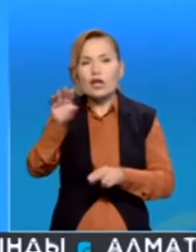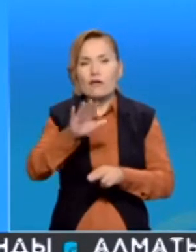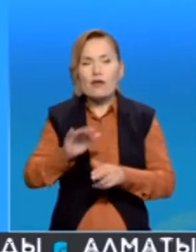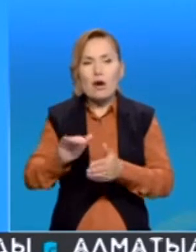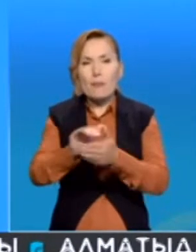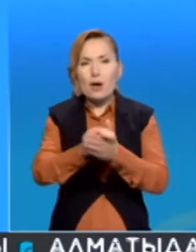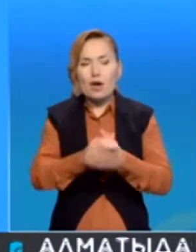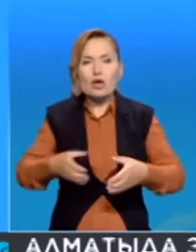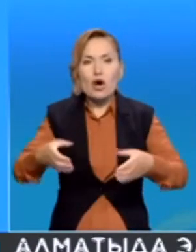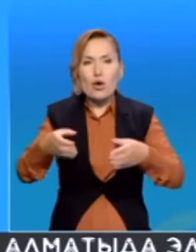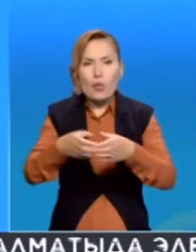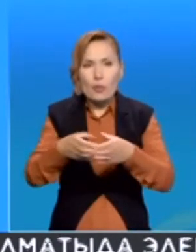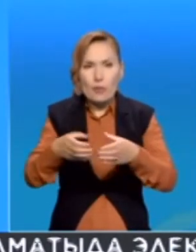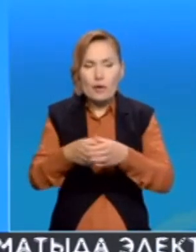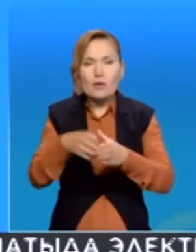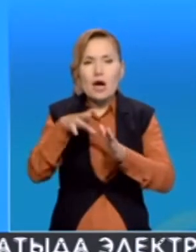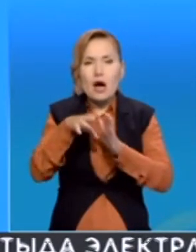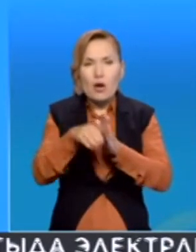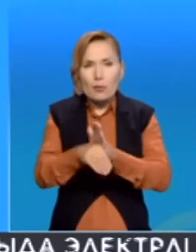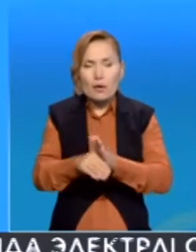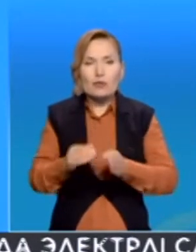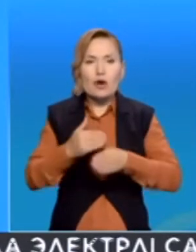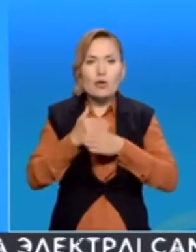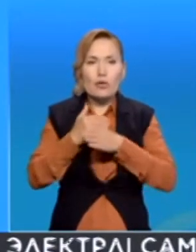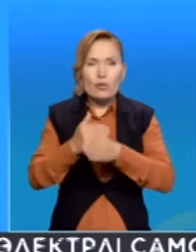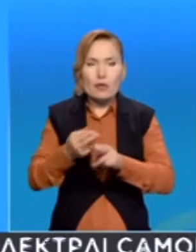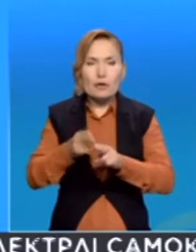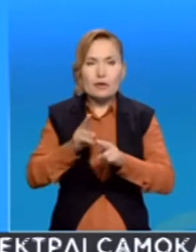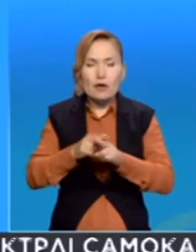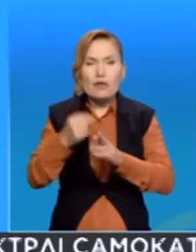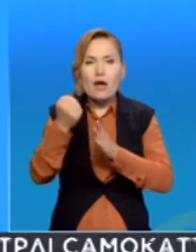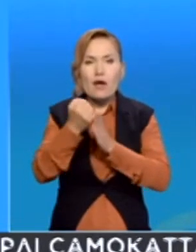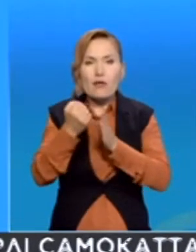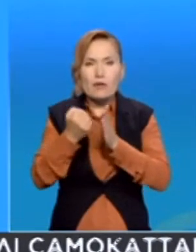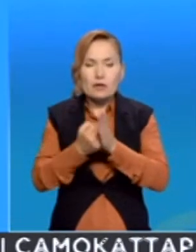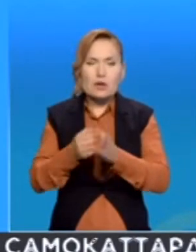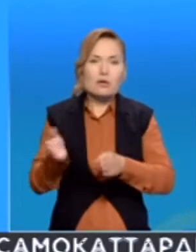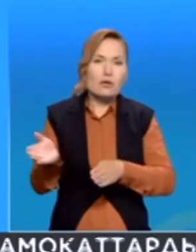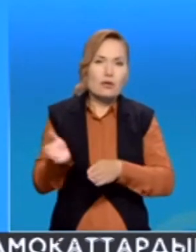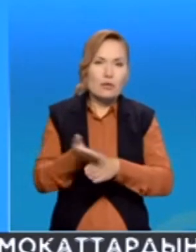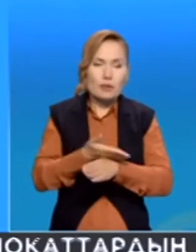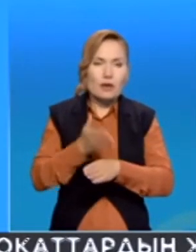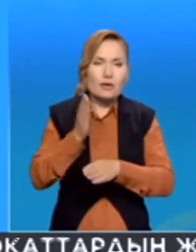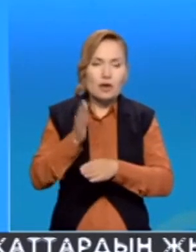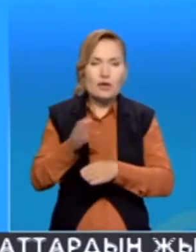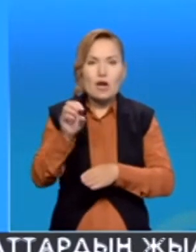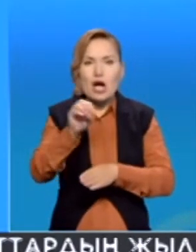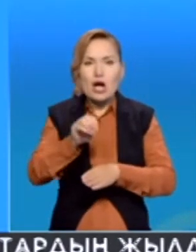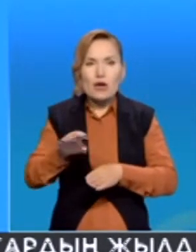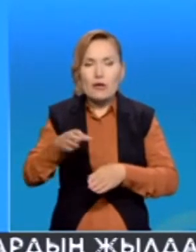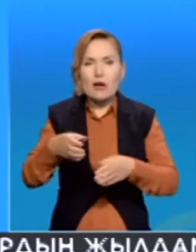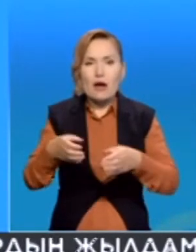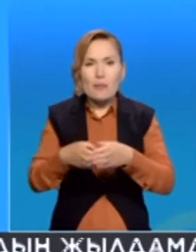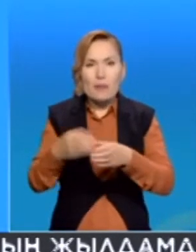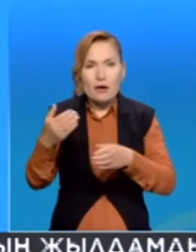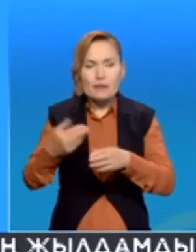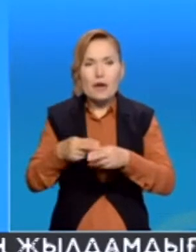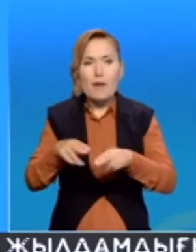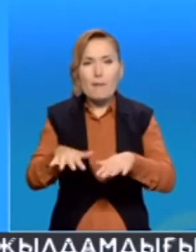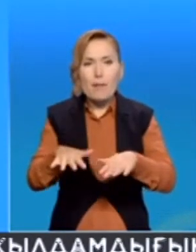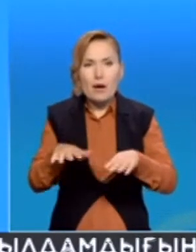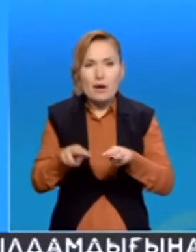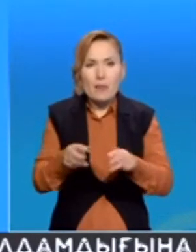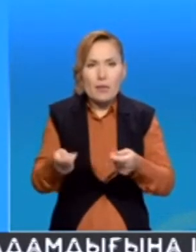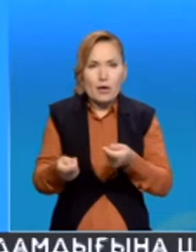ынтымақтастық ұйымының аясындағы ынтымақтастығы жемісті дамып келеді. Европа кеңесі парламент ассамблеясы